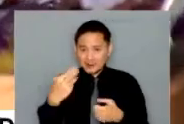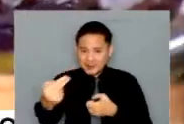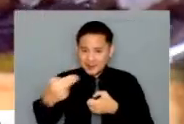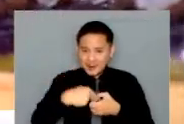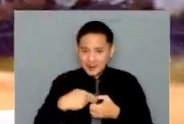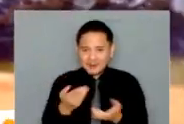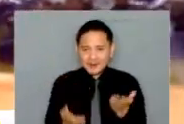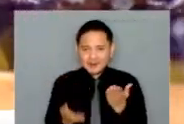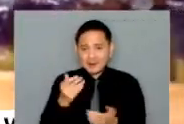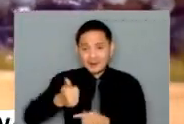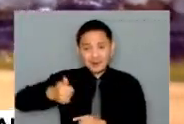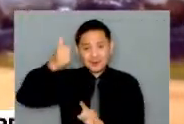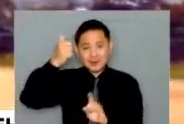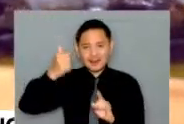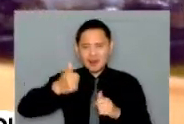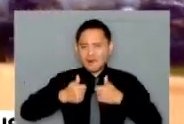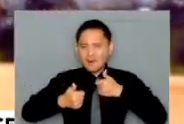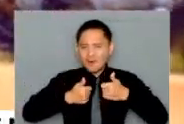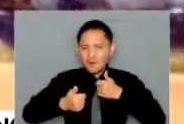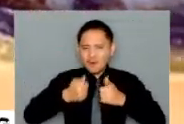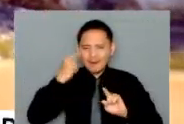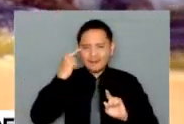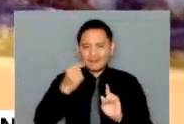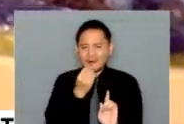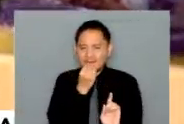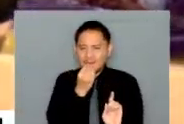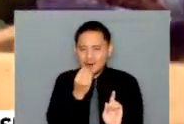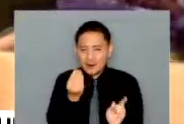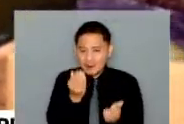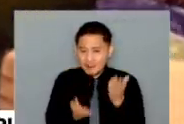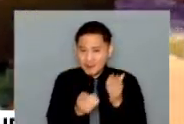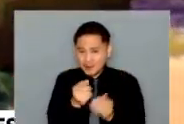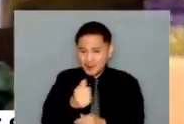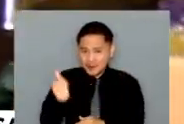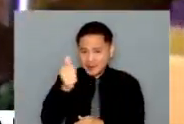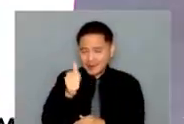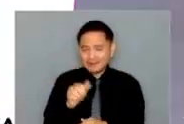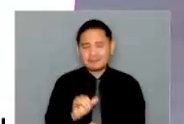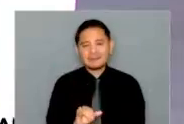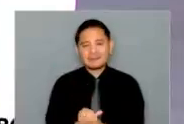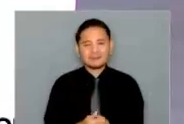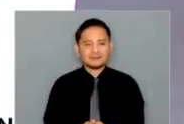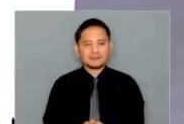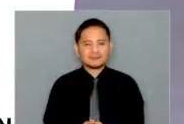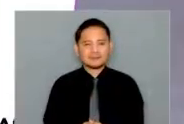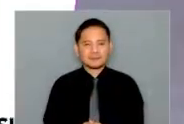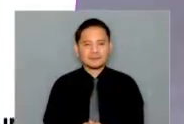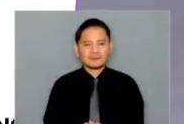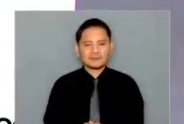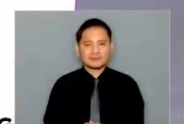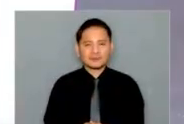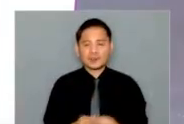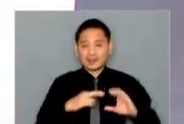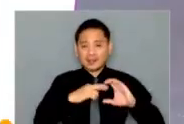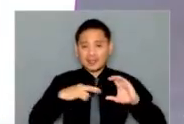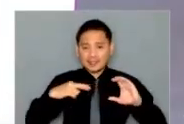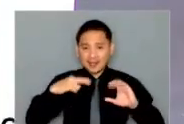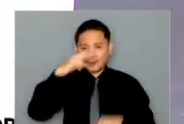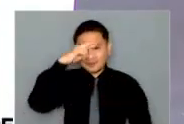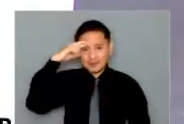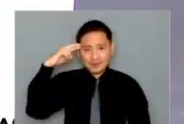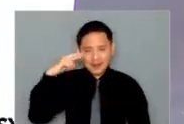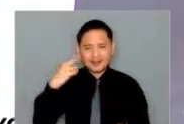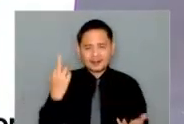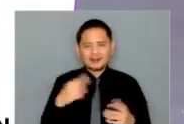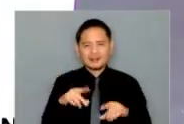pa tayo eh. Oh, pero ito, ito ngayon kakaiba daw, lahat halos ng kakanin nila, Kainta, medyo sa Kainta kayo. I heard, ngayon